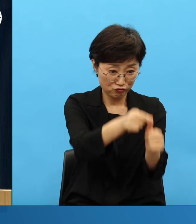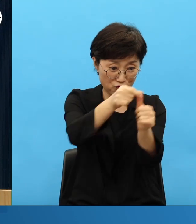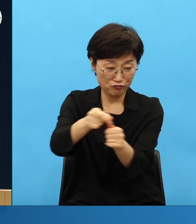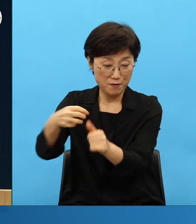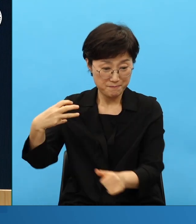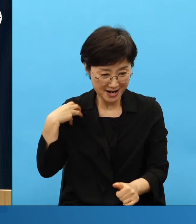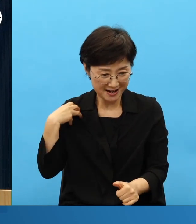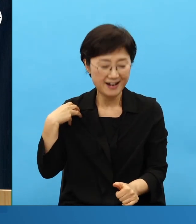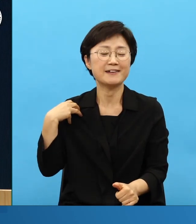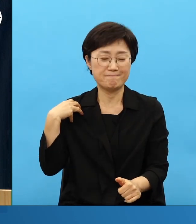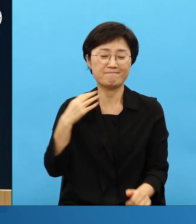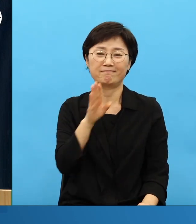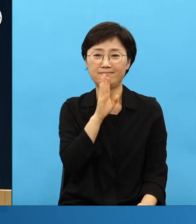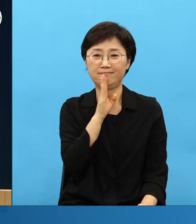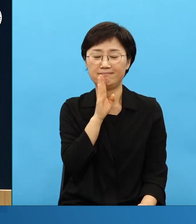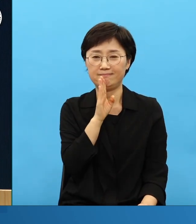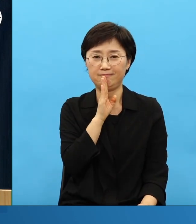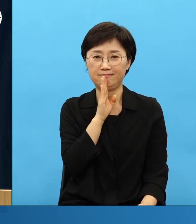깨달으니까 매일